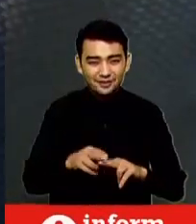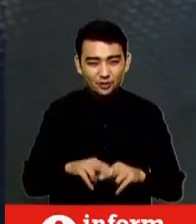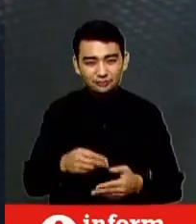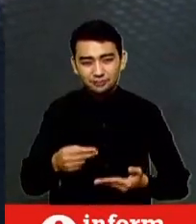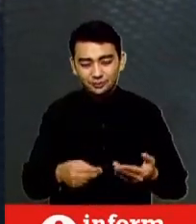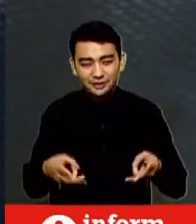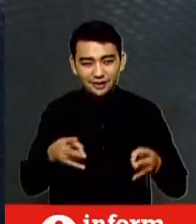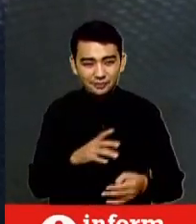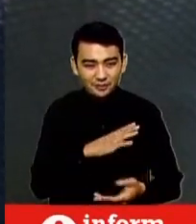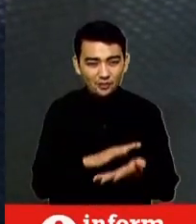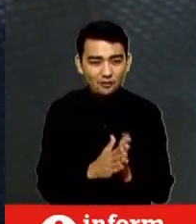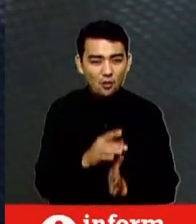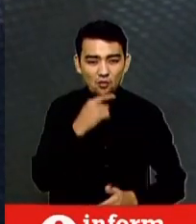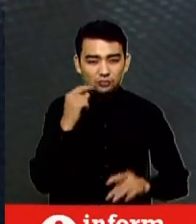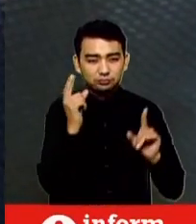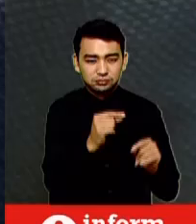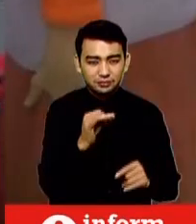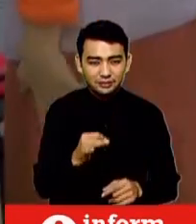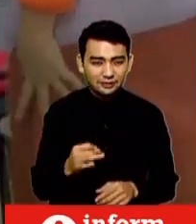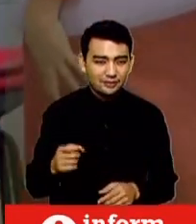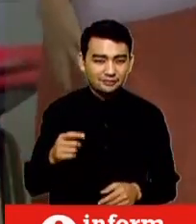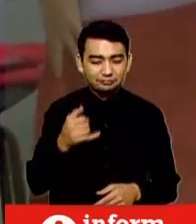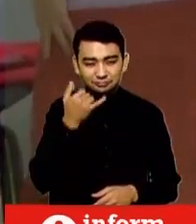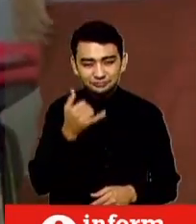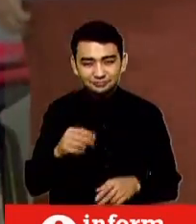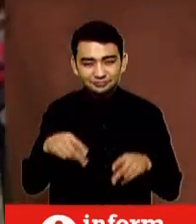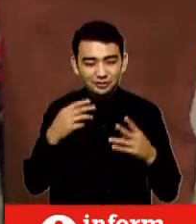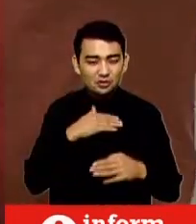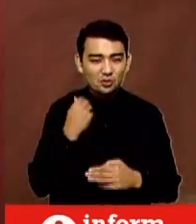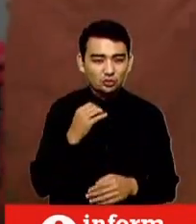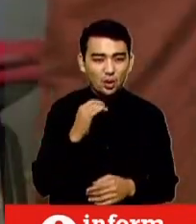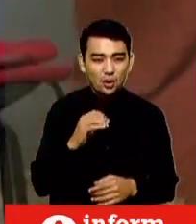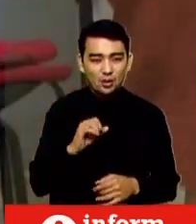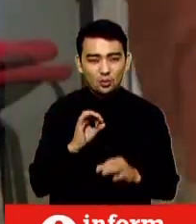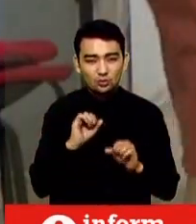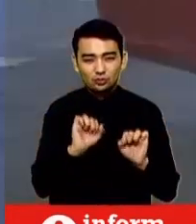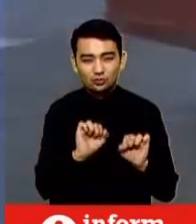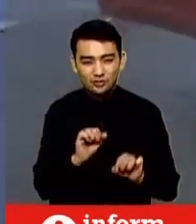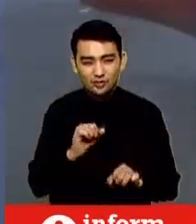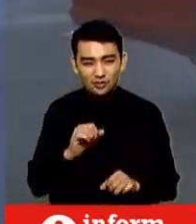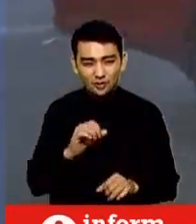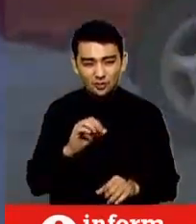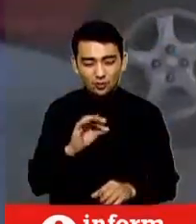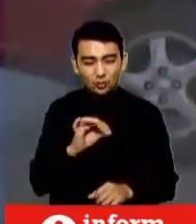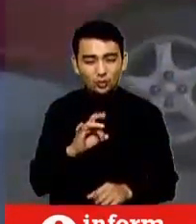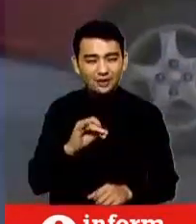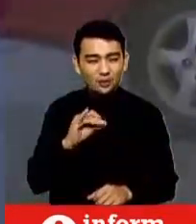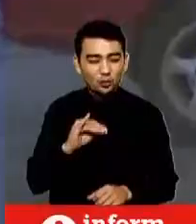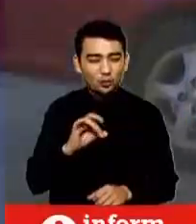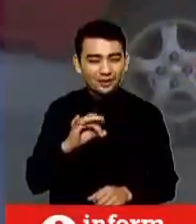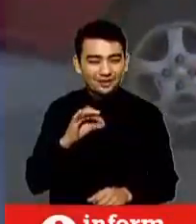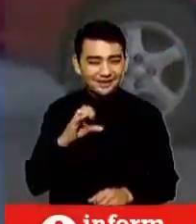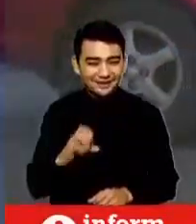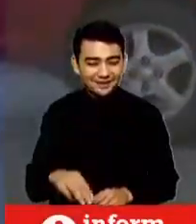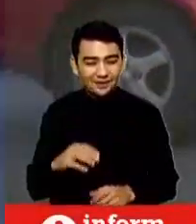подписи на сделке, находится в России и не желает выходить на связь, а юрист компании не отвечает на звонки. Мы хотели прояснить ситуацию,